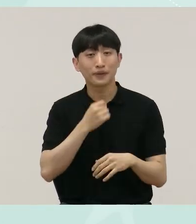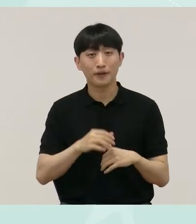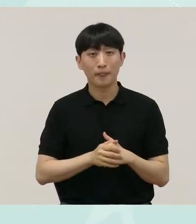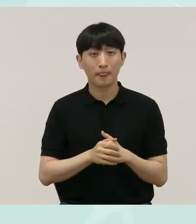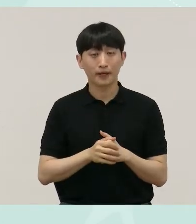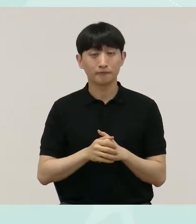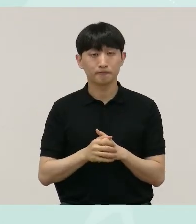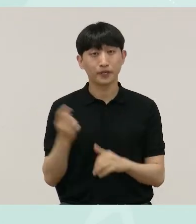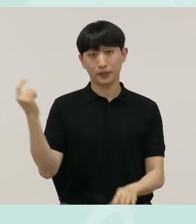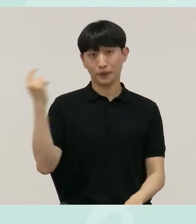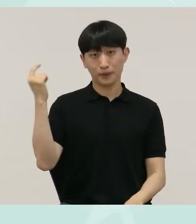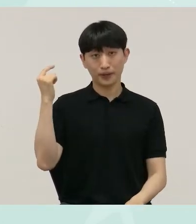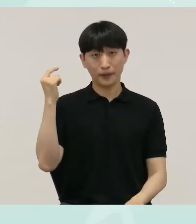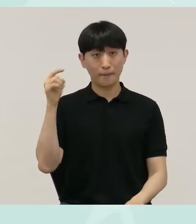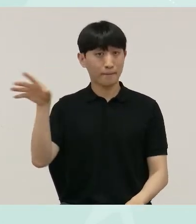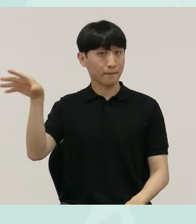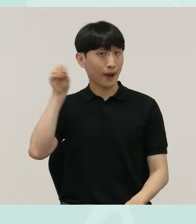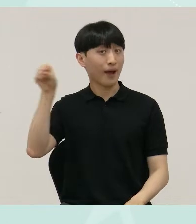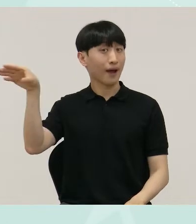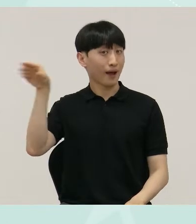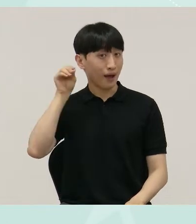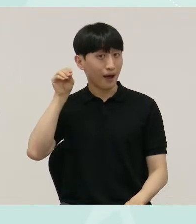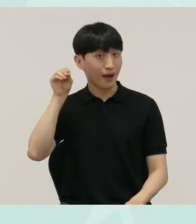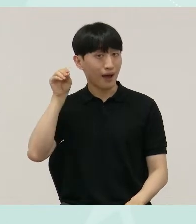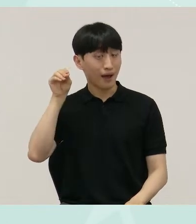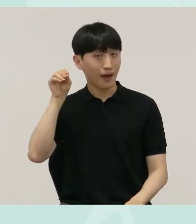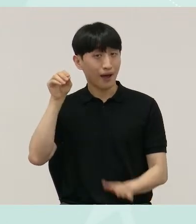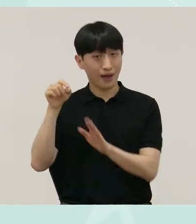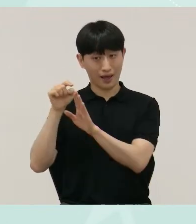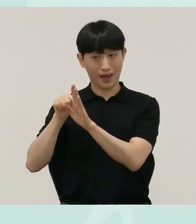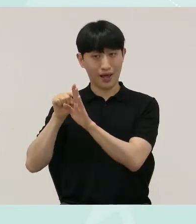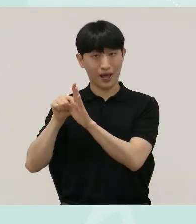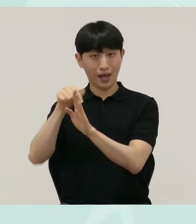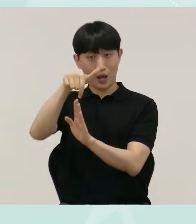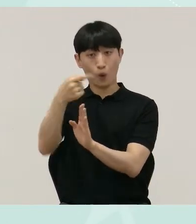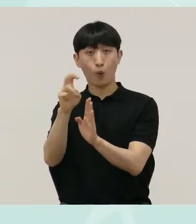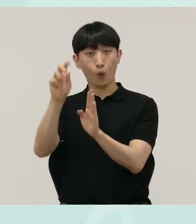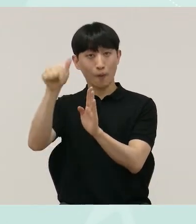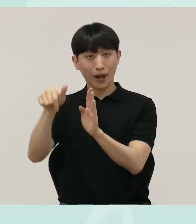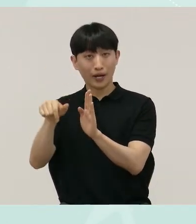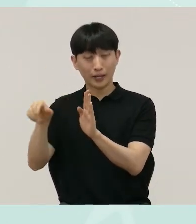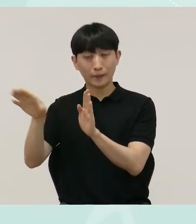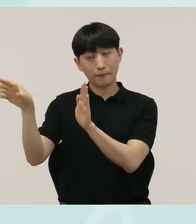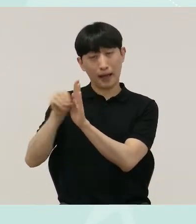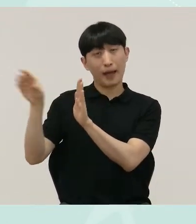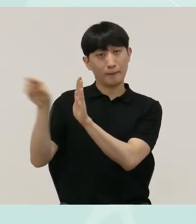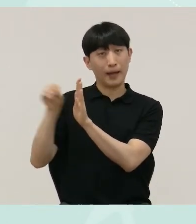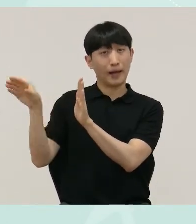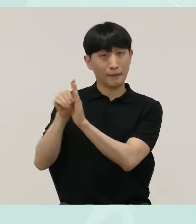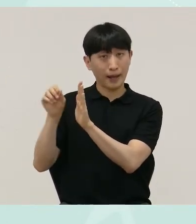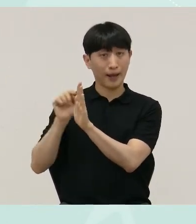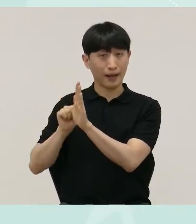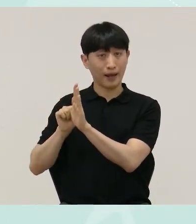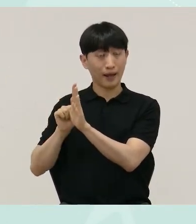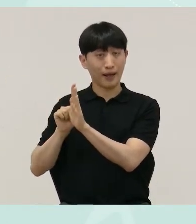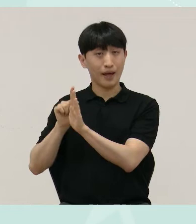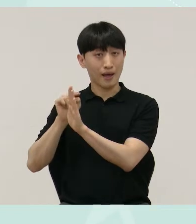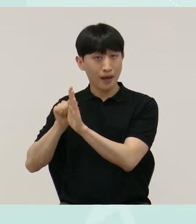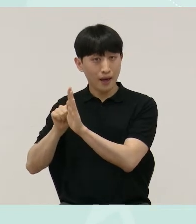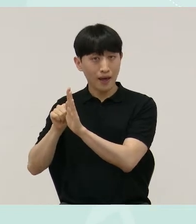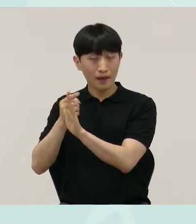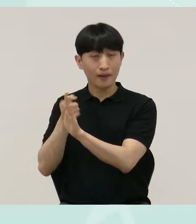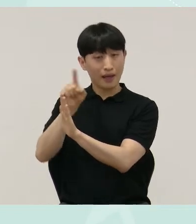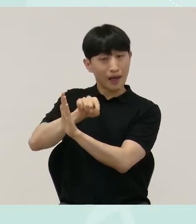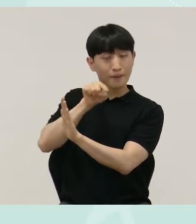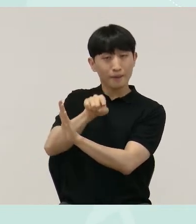이렇게 외부에서 들어오게 되면 그것이 이제 고막의 압력의 형태로 건드리게 되고 고막을 건드리는데 그것이 이제